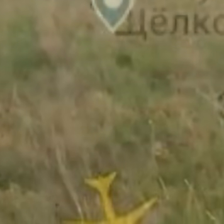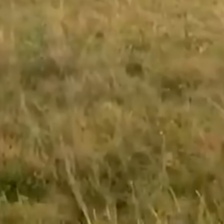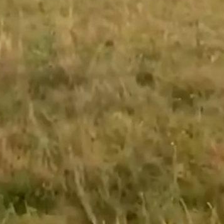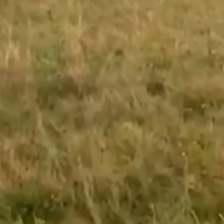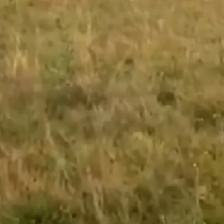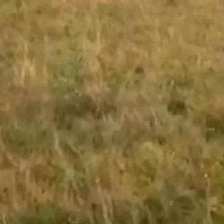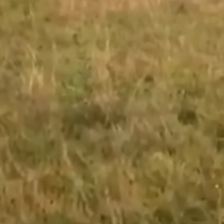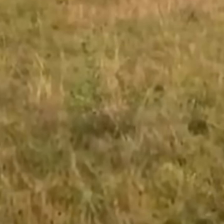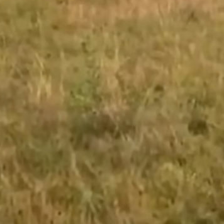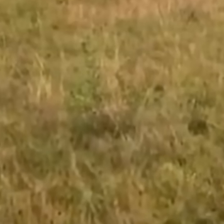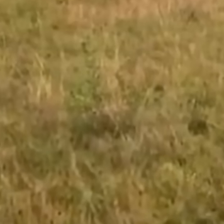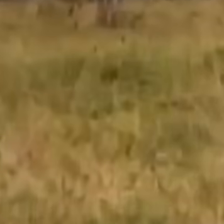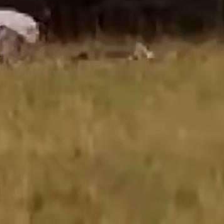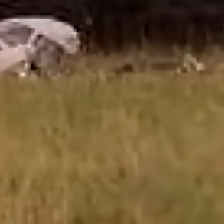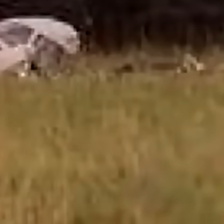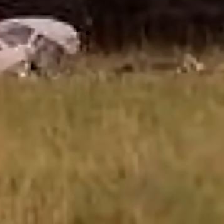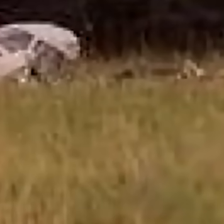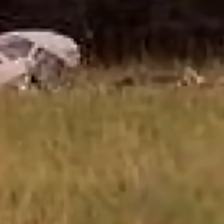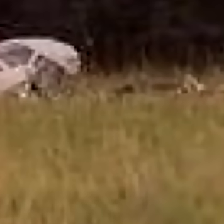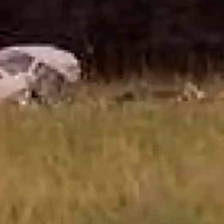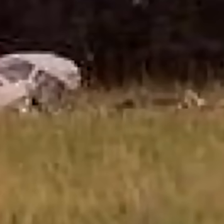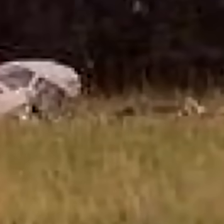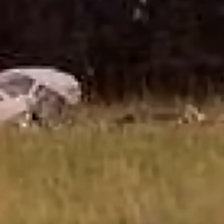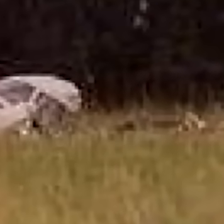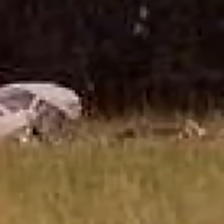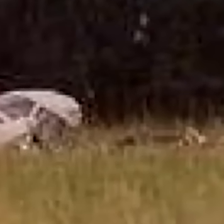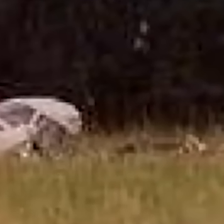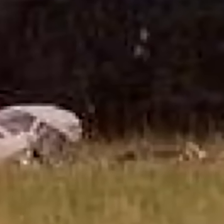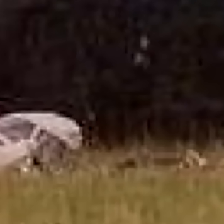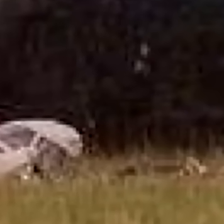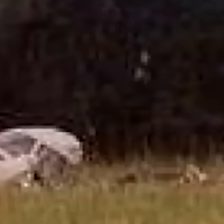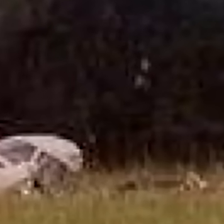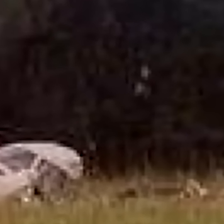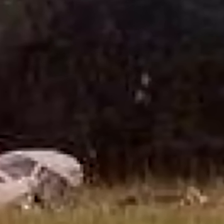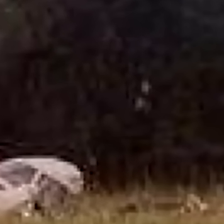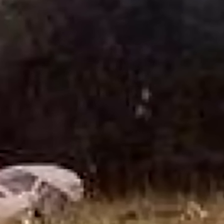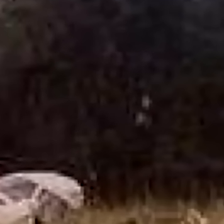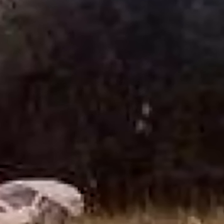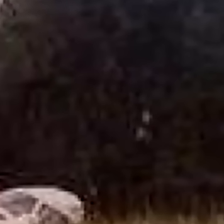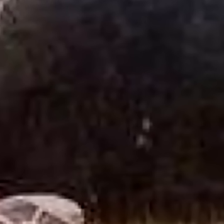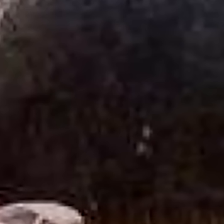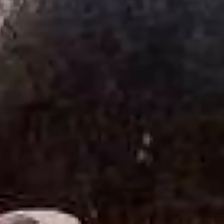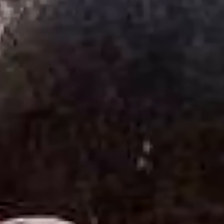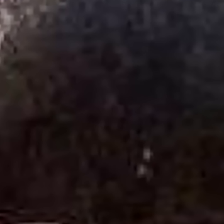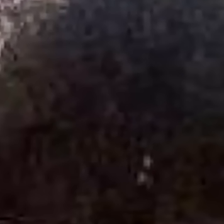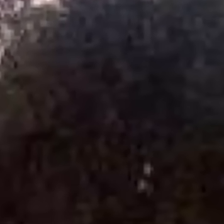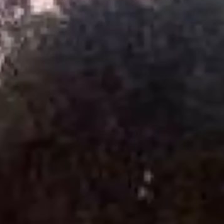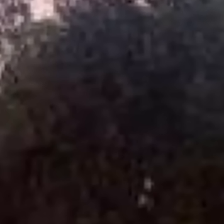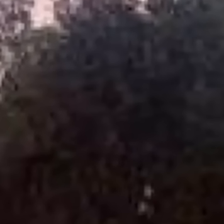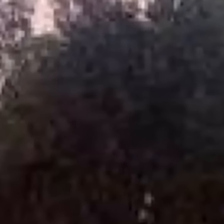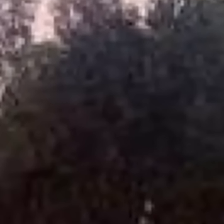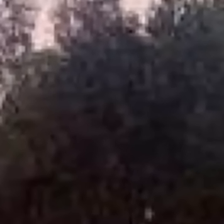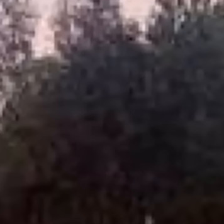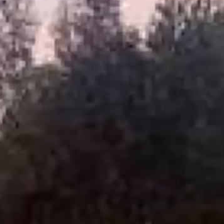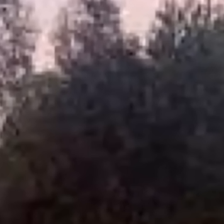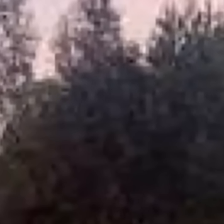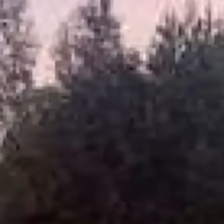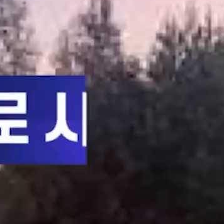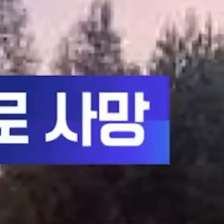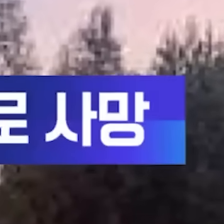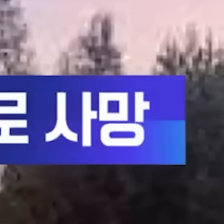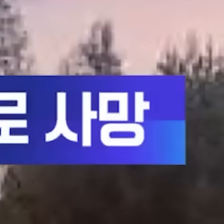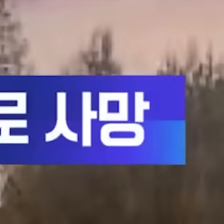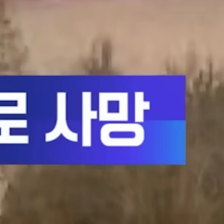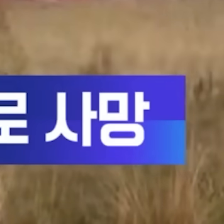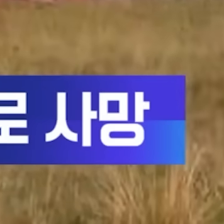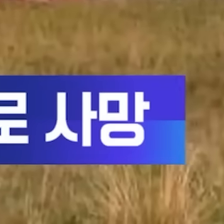비행기의 이 잔해 모습을 보면 거의 뭐 형체가 남아있지 않습니다. 시신 8구가 나왔는데 프리고진과 그의